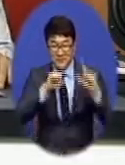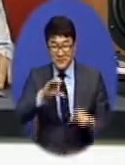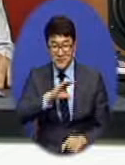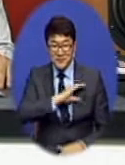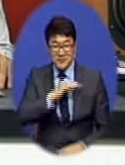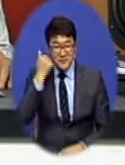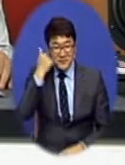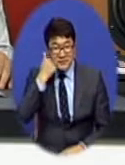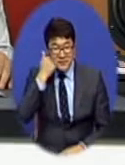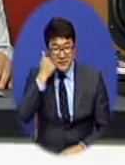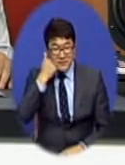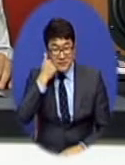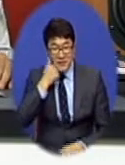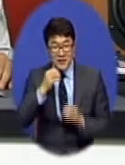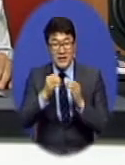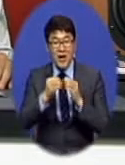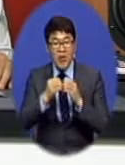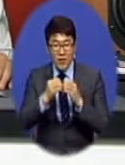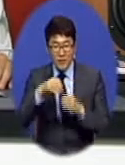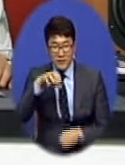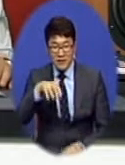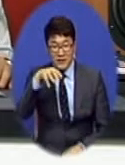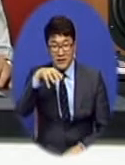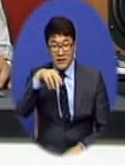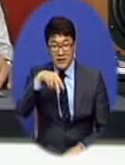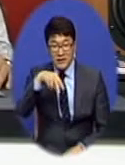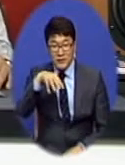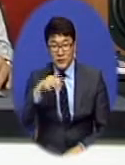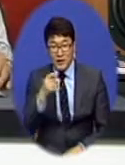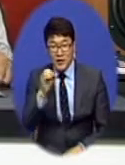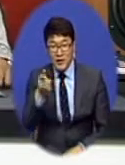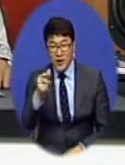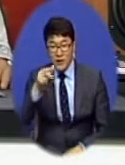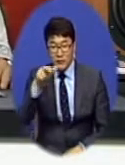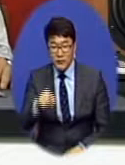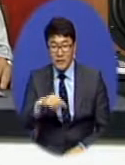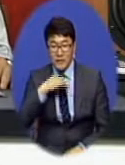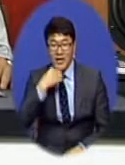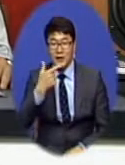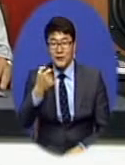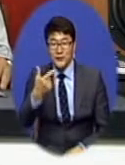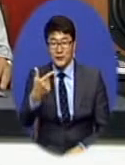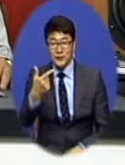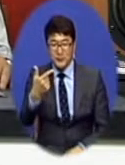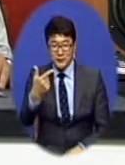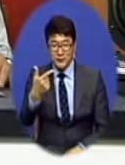누구신가요? 창원입니다. 최연주입니다. 아, 경남 창원의 최연주님. 16세고예. 네.